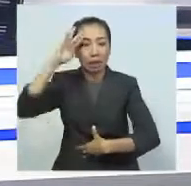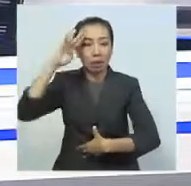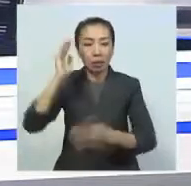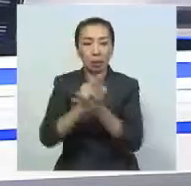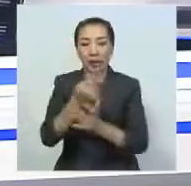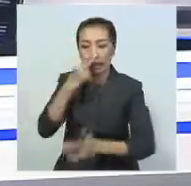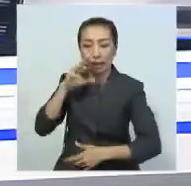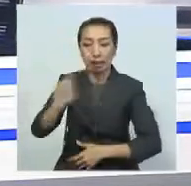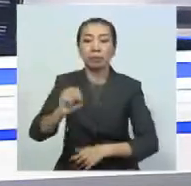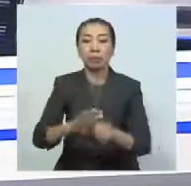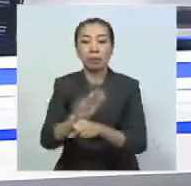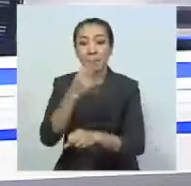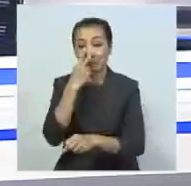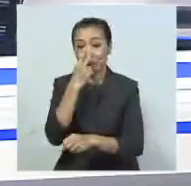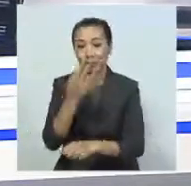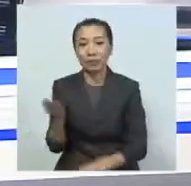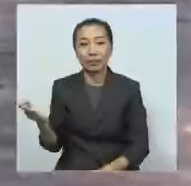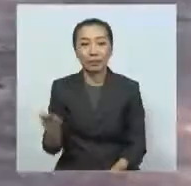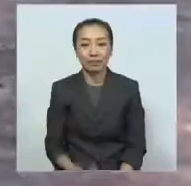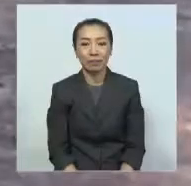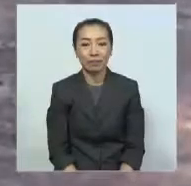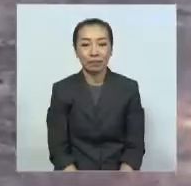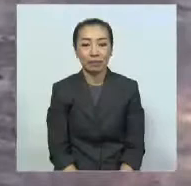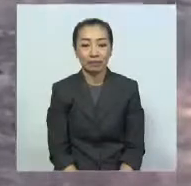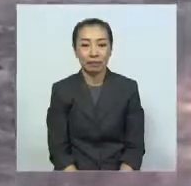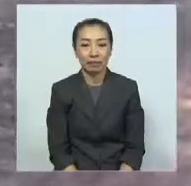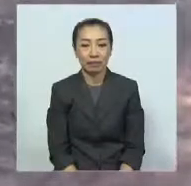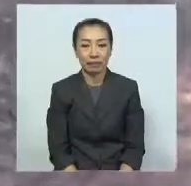จ้าหน้าที่ปฏิบัติการครั้งนี้กันก่อนค่ะ